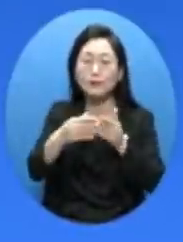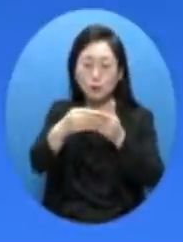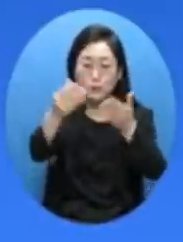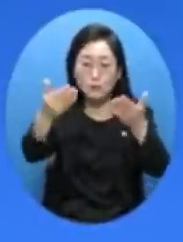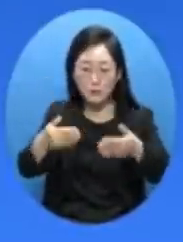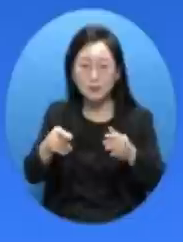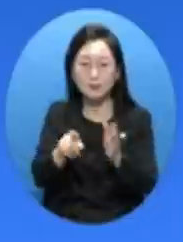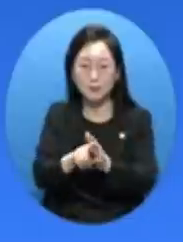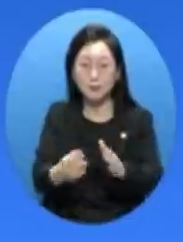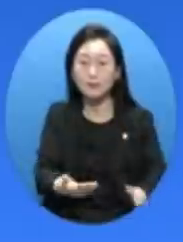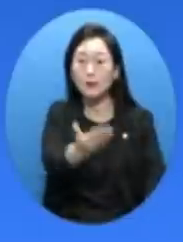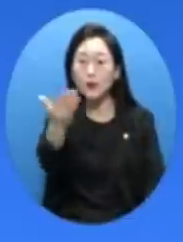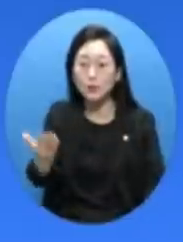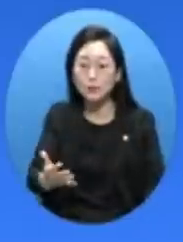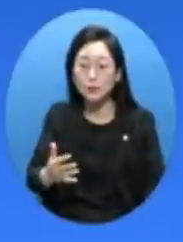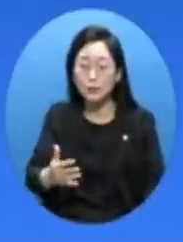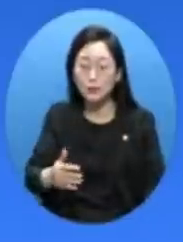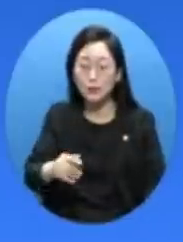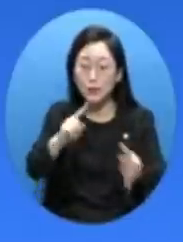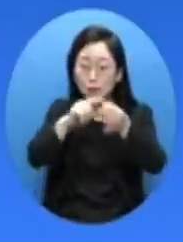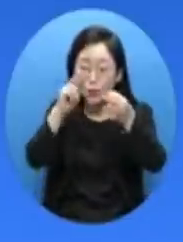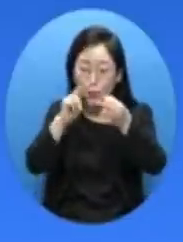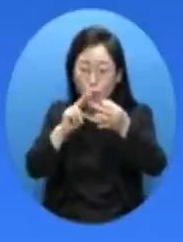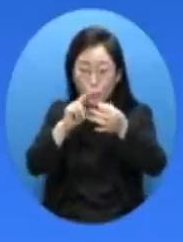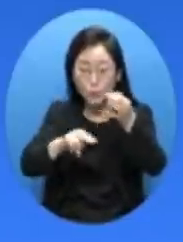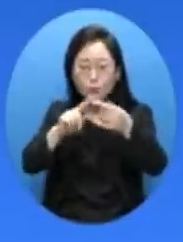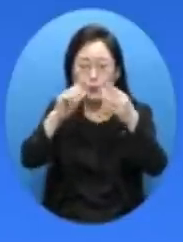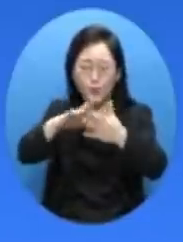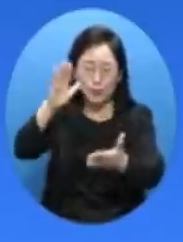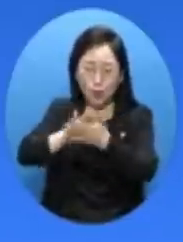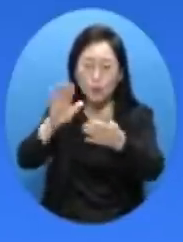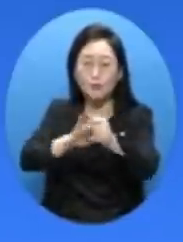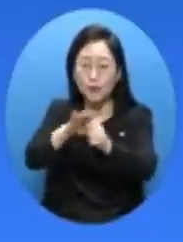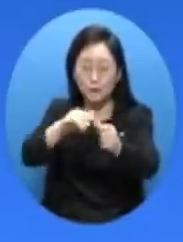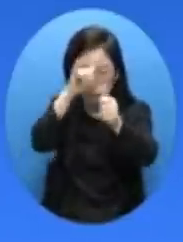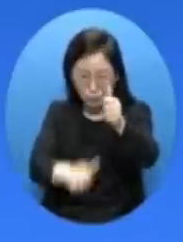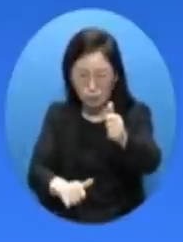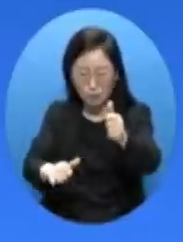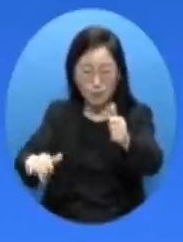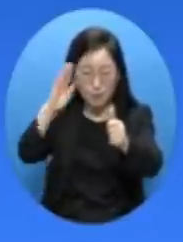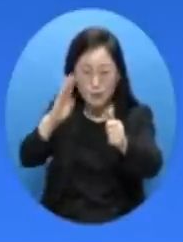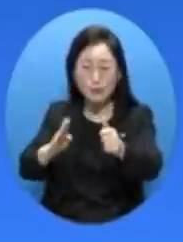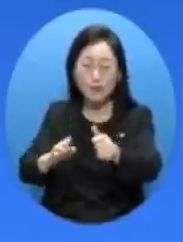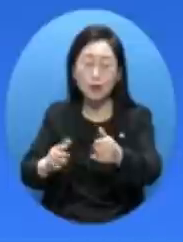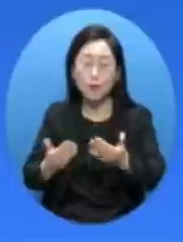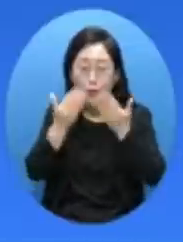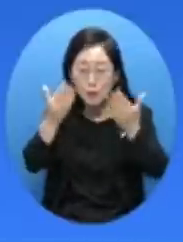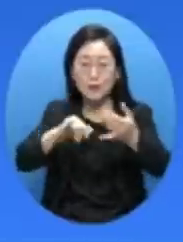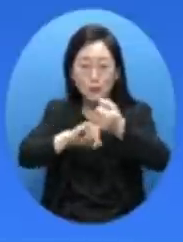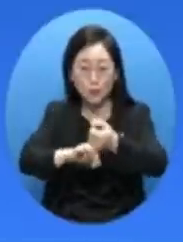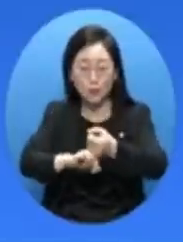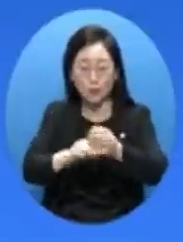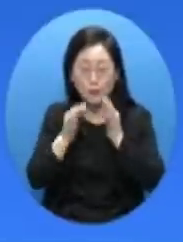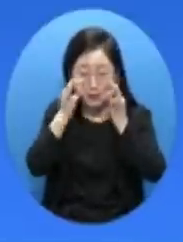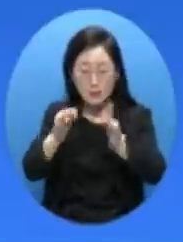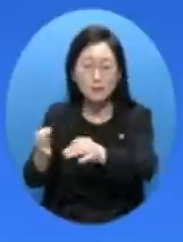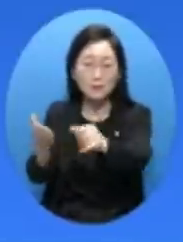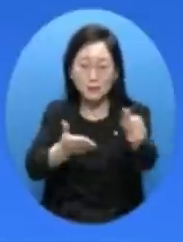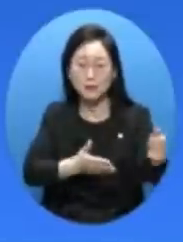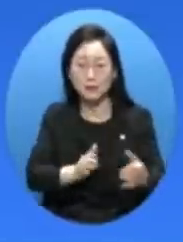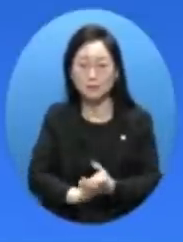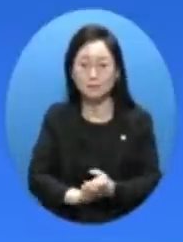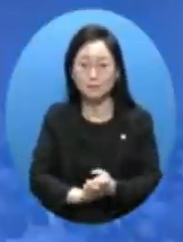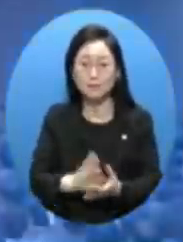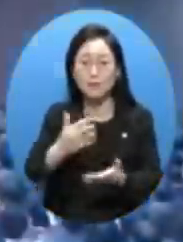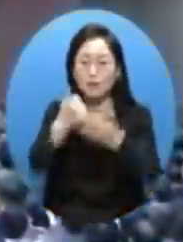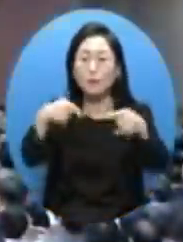것입니다. 여러분, 주님 몸된 교회를 뜨겁게 사랑해 주시기 바랍니다. 교회에서 충성 헌신 봉사하는 여러분 모두 되기를 간절히 소원합니다.